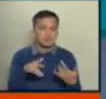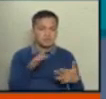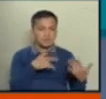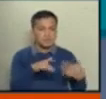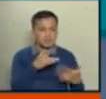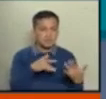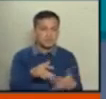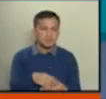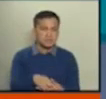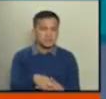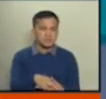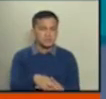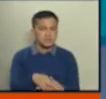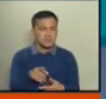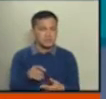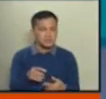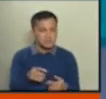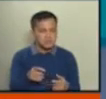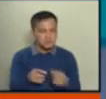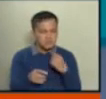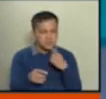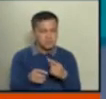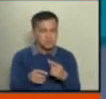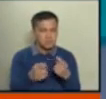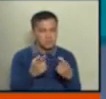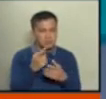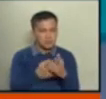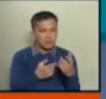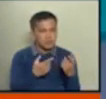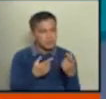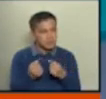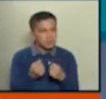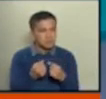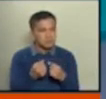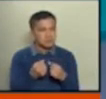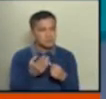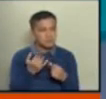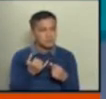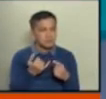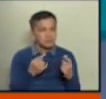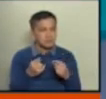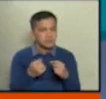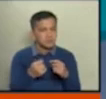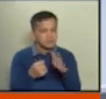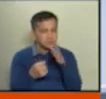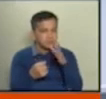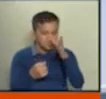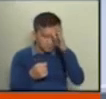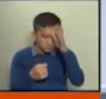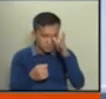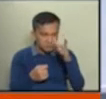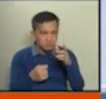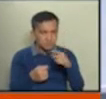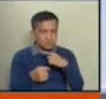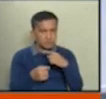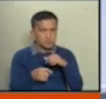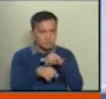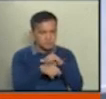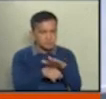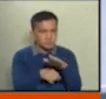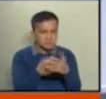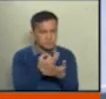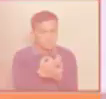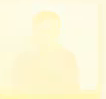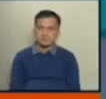po. Ngayon po, kaya nagagawa niya yan, gawa nga po nung magulang po nung lalaki, pinapadalan po yan ng pera